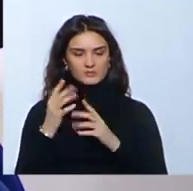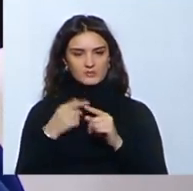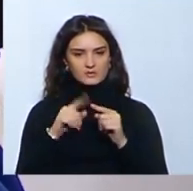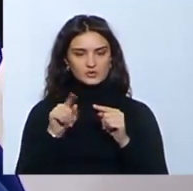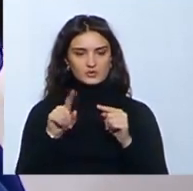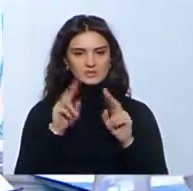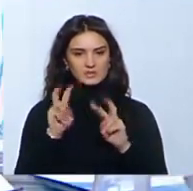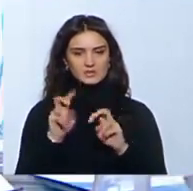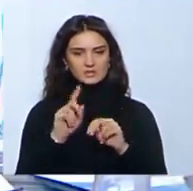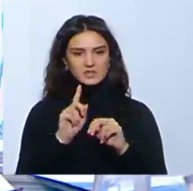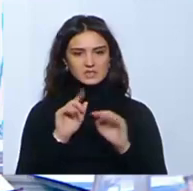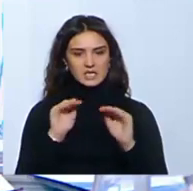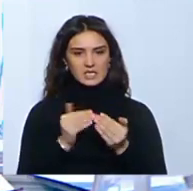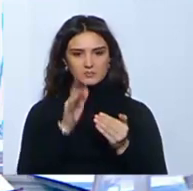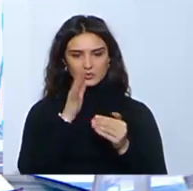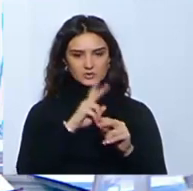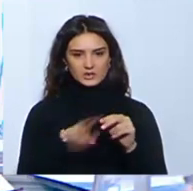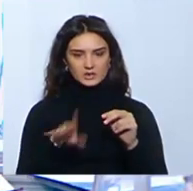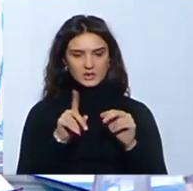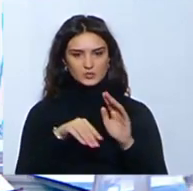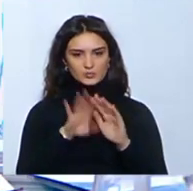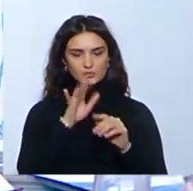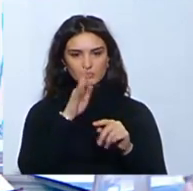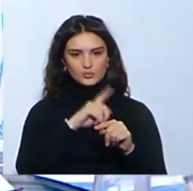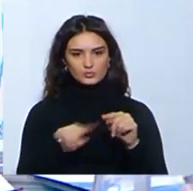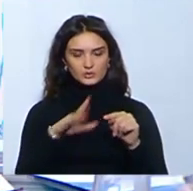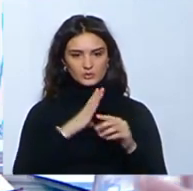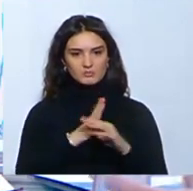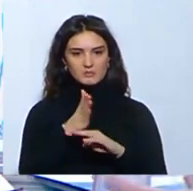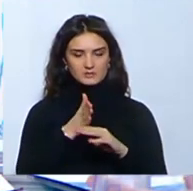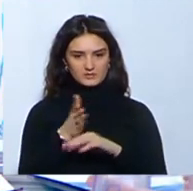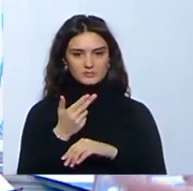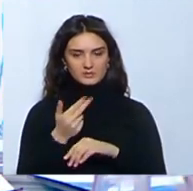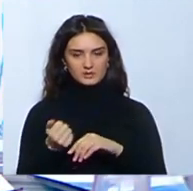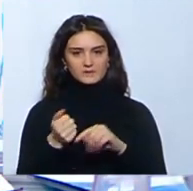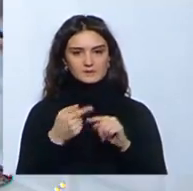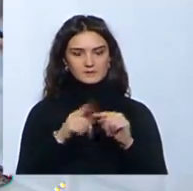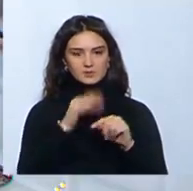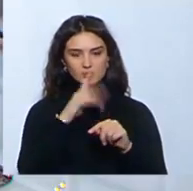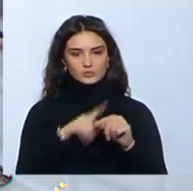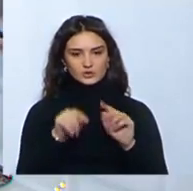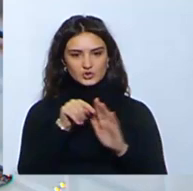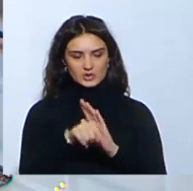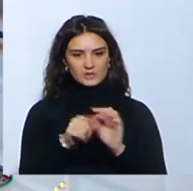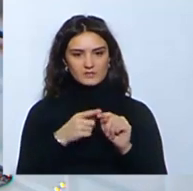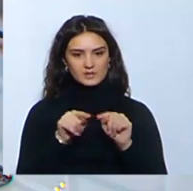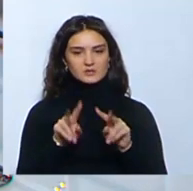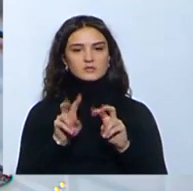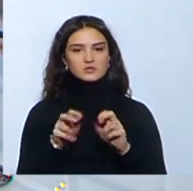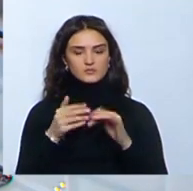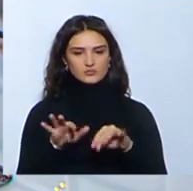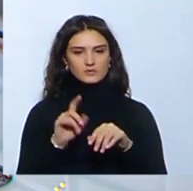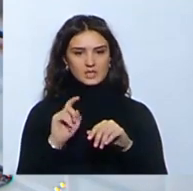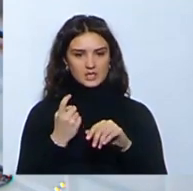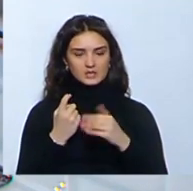თქვენ გულისხმობთ, რაც ნაკლები დრო დაიკარგა, რაც უფრო დროულად იყო მიმართვიანობა, ხო? დროულად ხდება ჩარევა, რა თქმა უნდა, ეს განსაზღვრავს უკვე